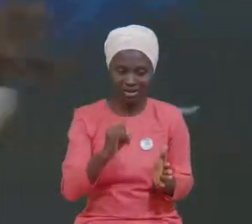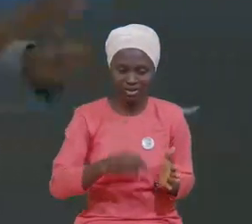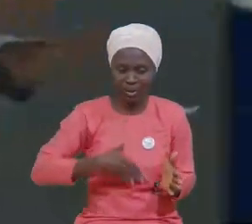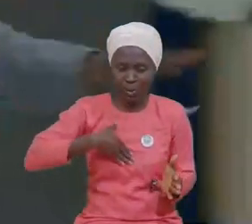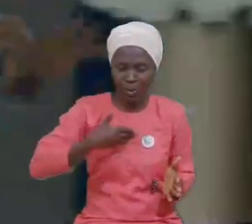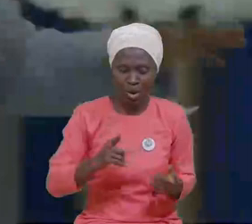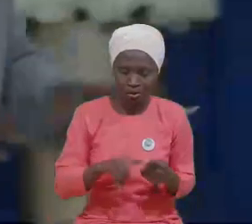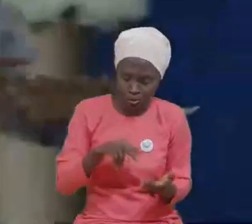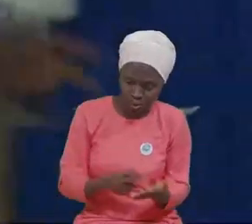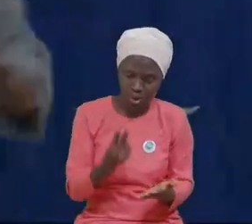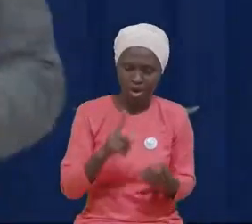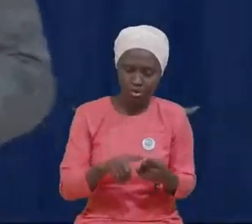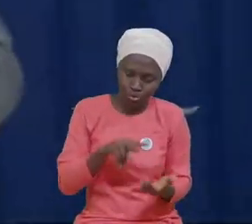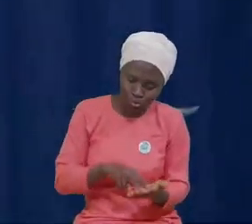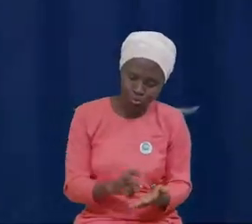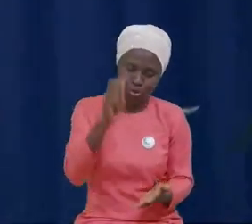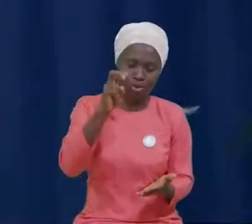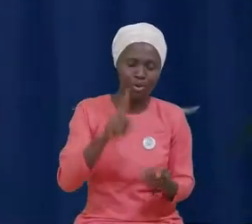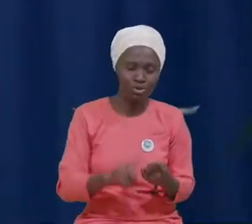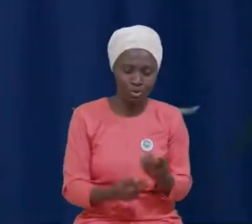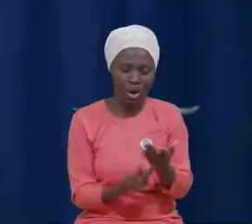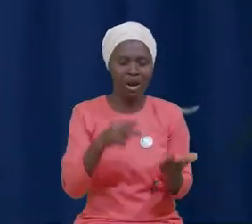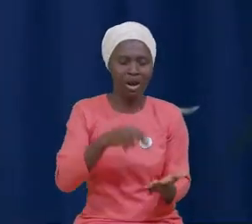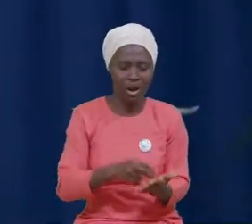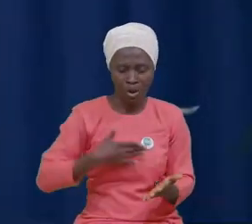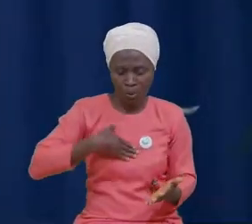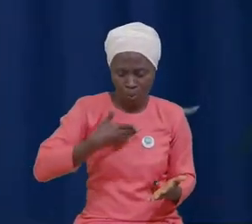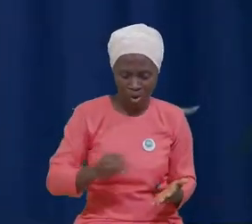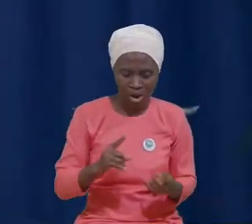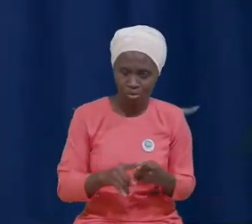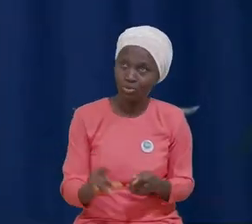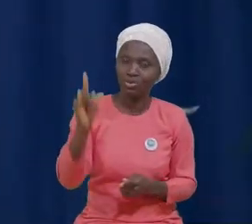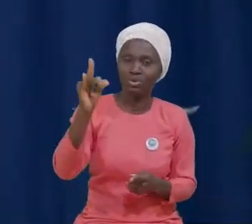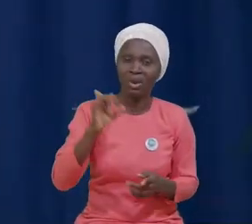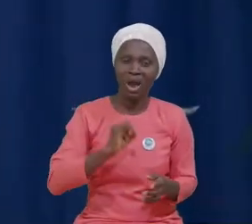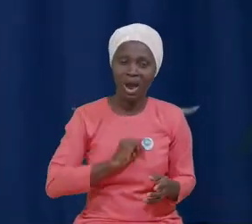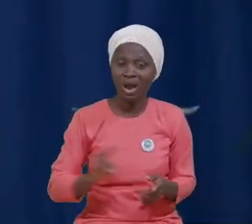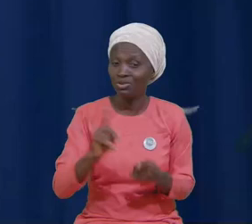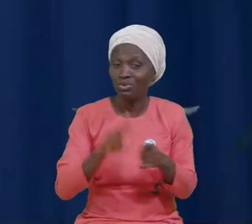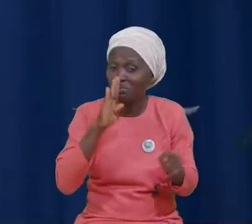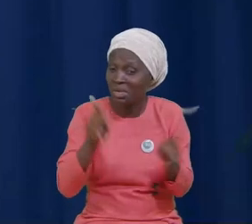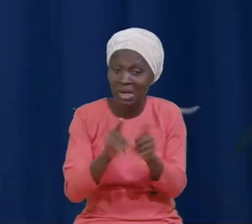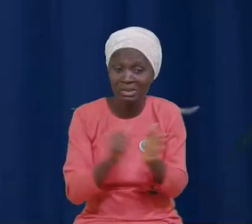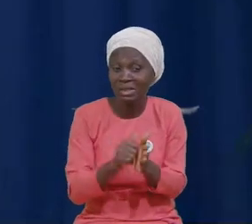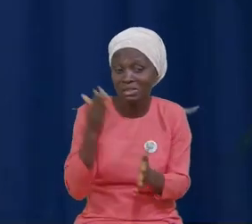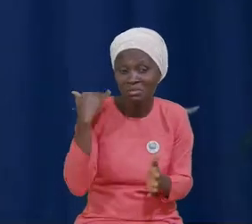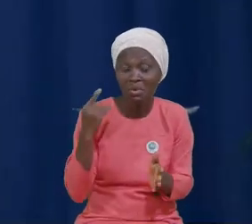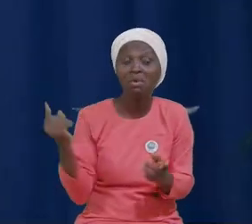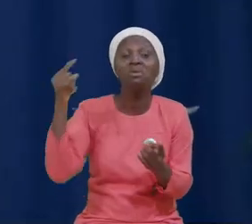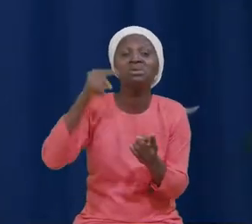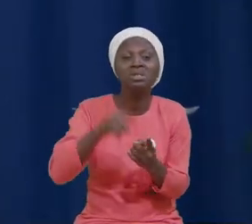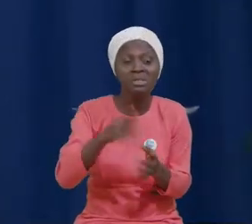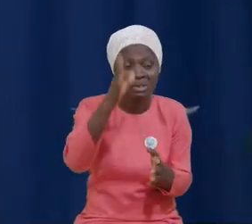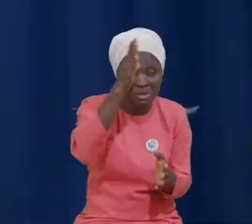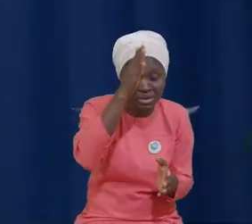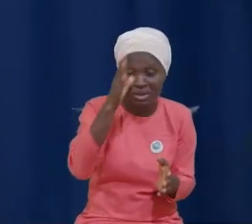qui est disposé à se lever, celui qui est disposé à prendre l'envol. Oh, j'étais comme ça, hein, jusqu'à